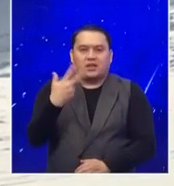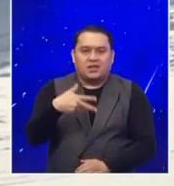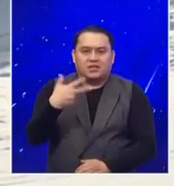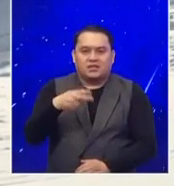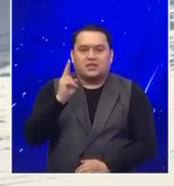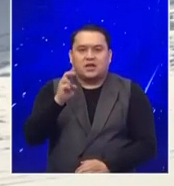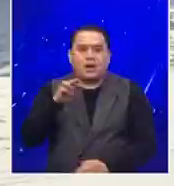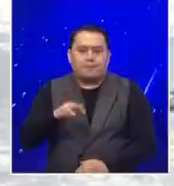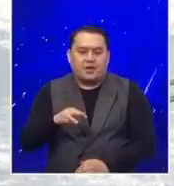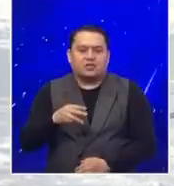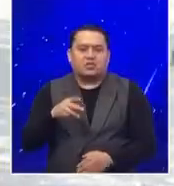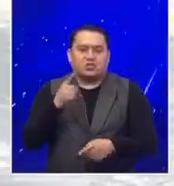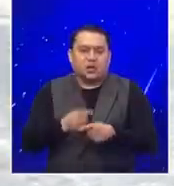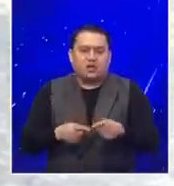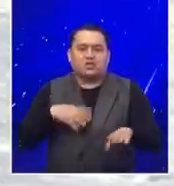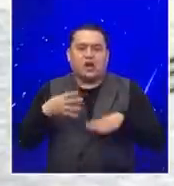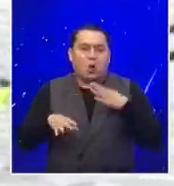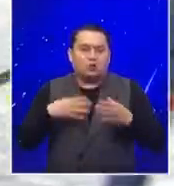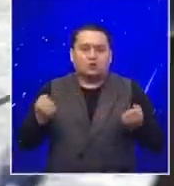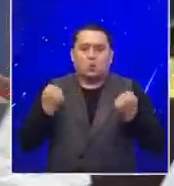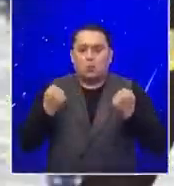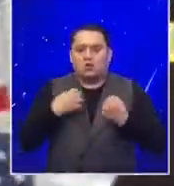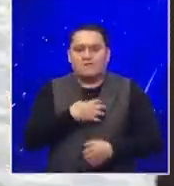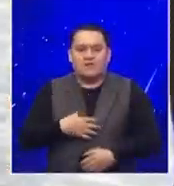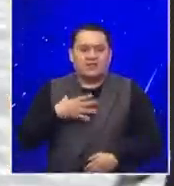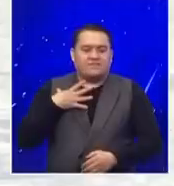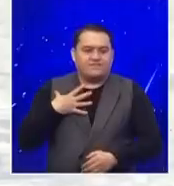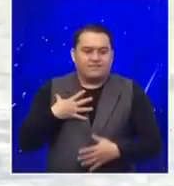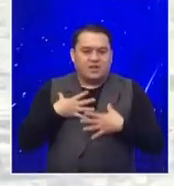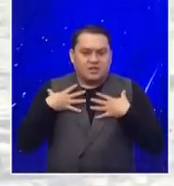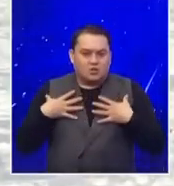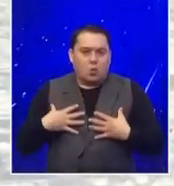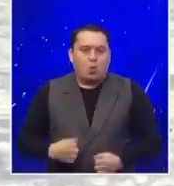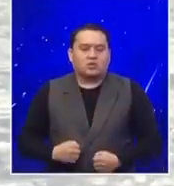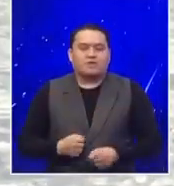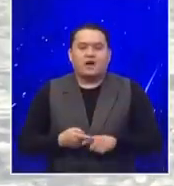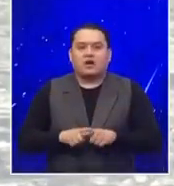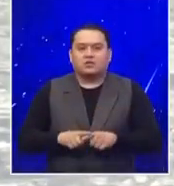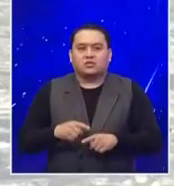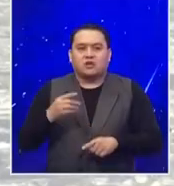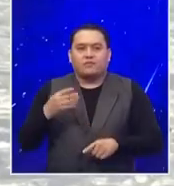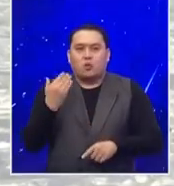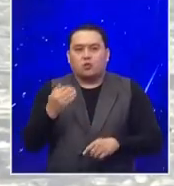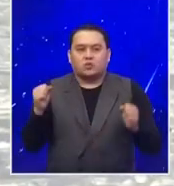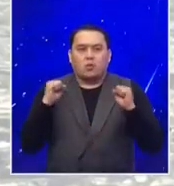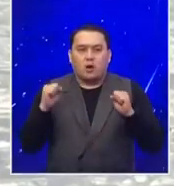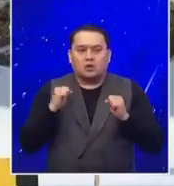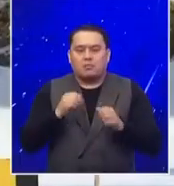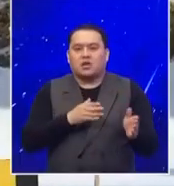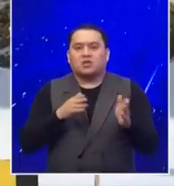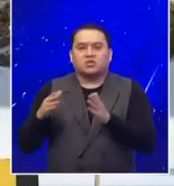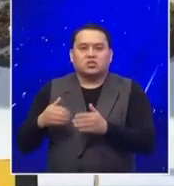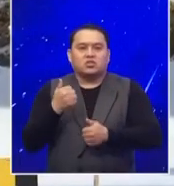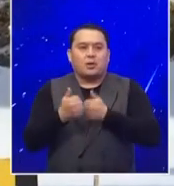Это неотъемлемая часть тренировок, ведь в этом виде спорта важна выносливость. Благодаря таким нагрузкам сибиряческие спортсмены на прошедшем